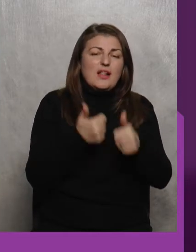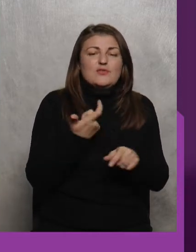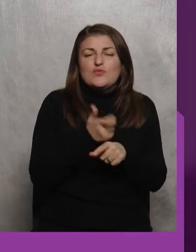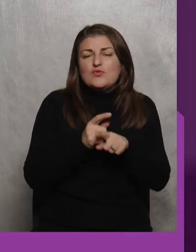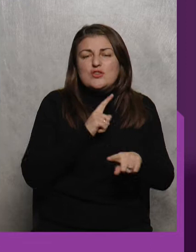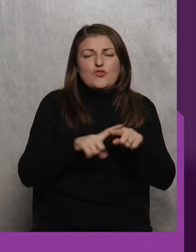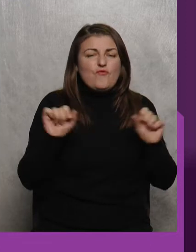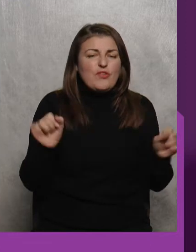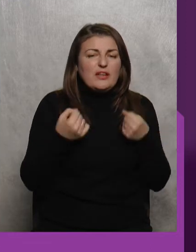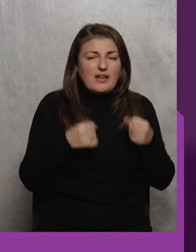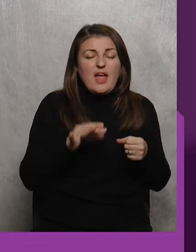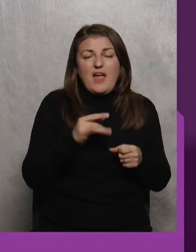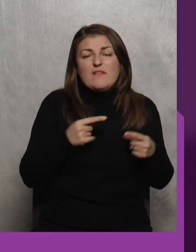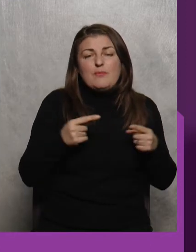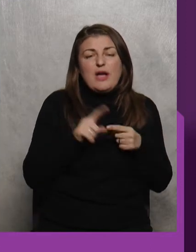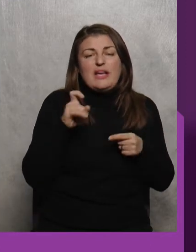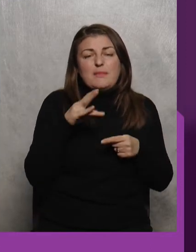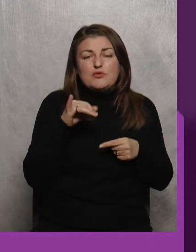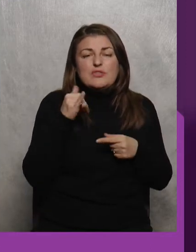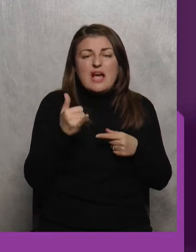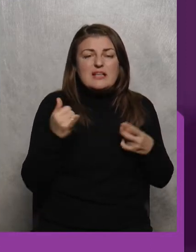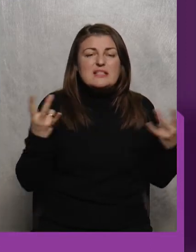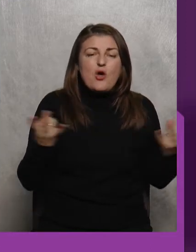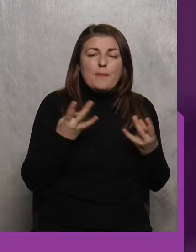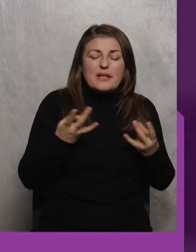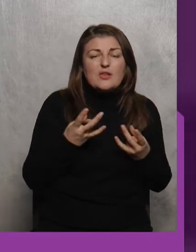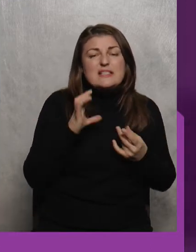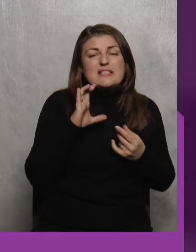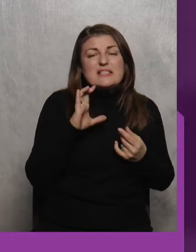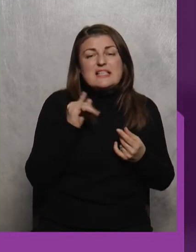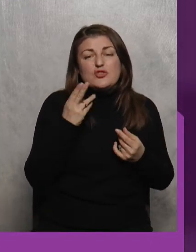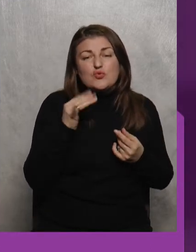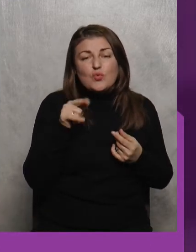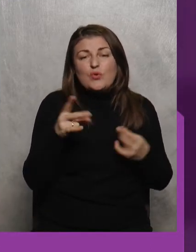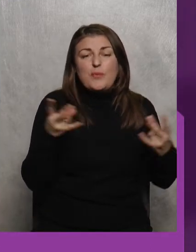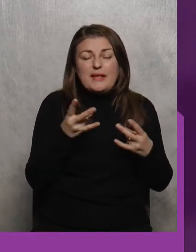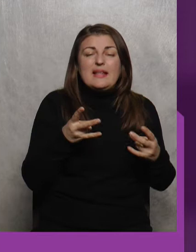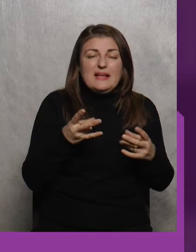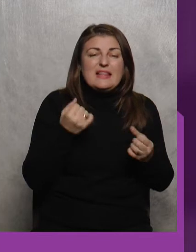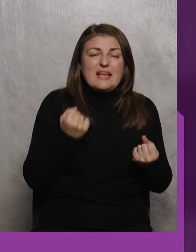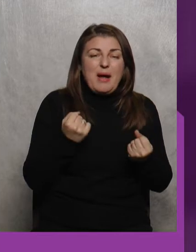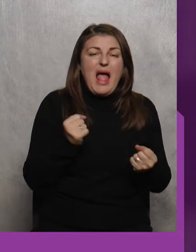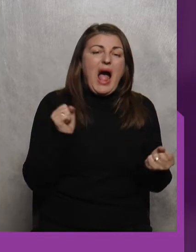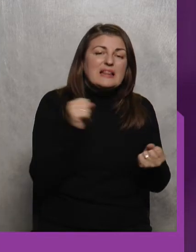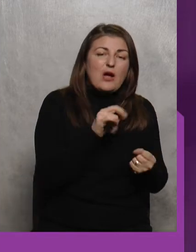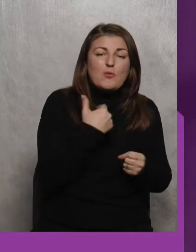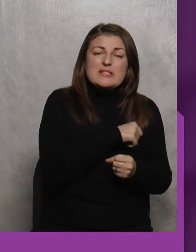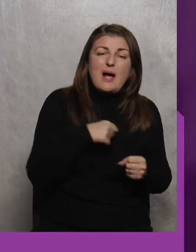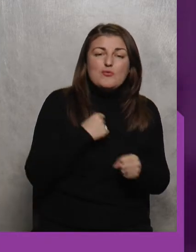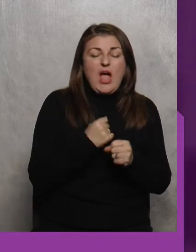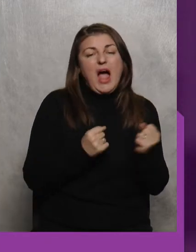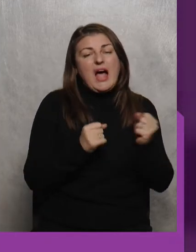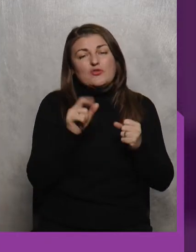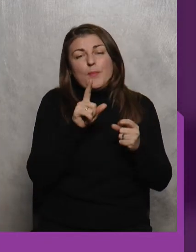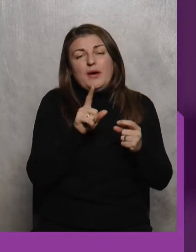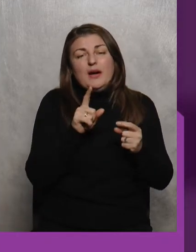дуже швидкий. І відповідно Хімічу зараз необхідно, Сашку необхідно зараз стримати атаку або самому швидше атакувати для